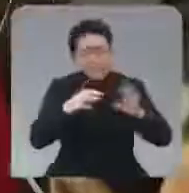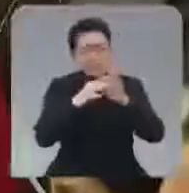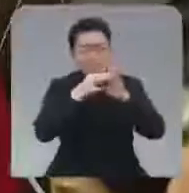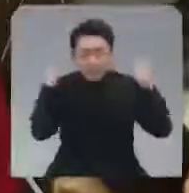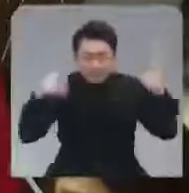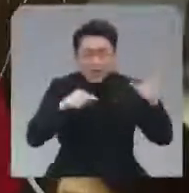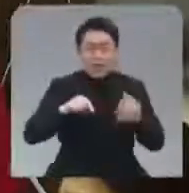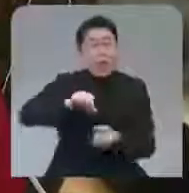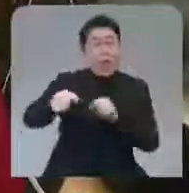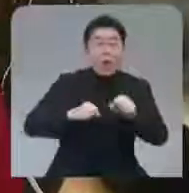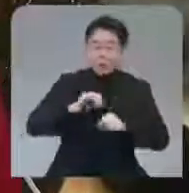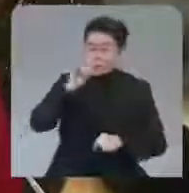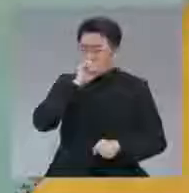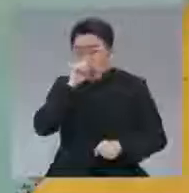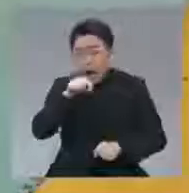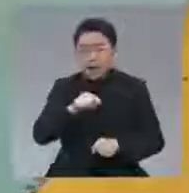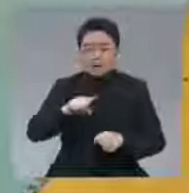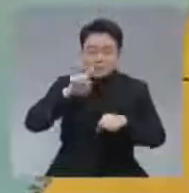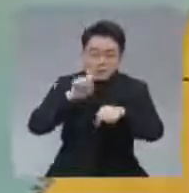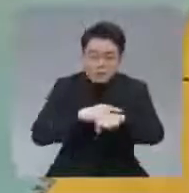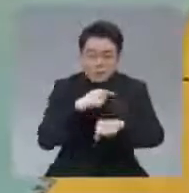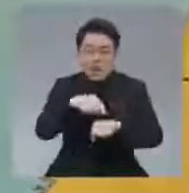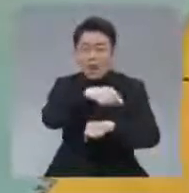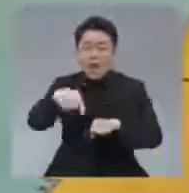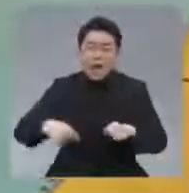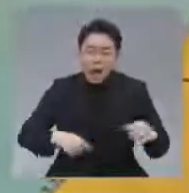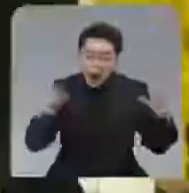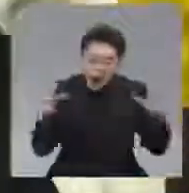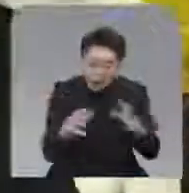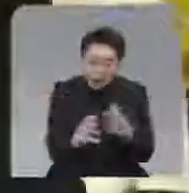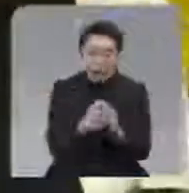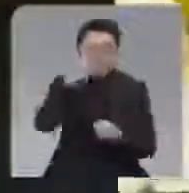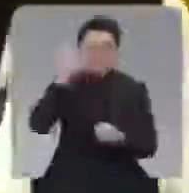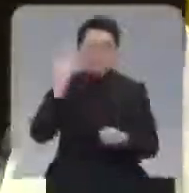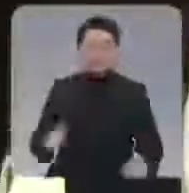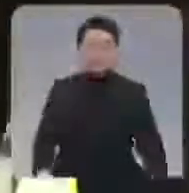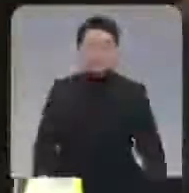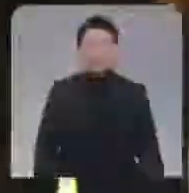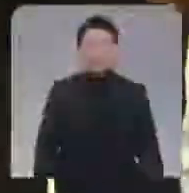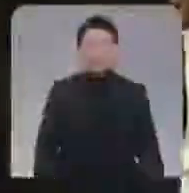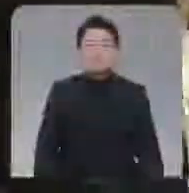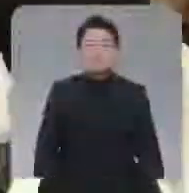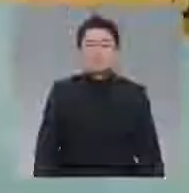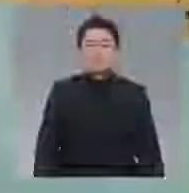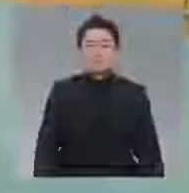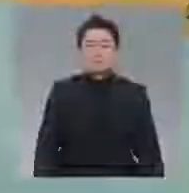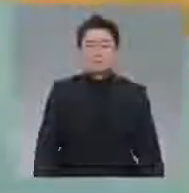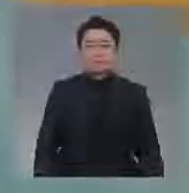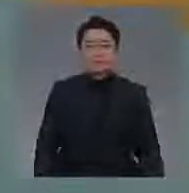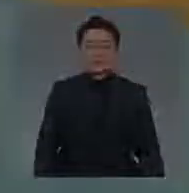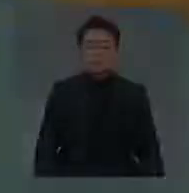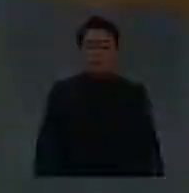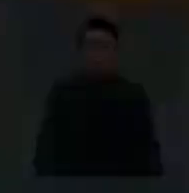menyatukan orang-orang tanpa memandang suku bangsa maupun usia di tengah krisis coffee 19 yang terus berlanjut